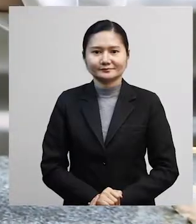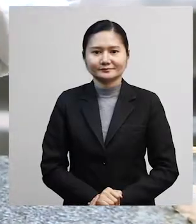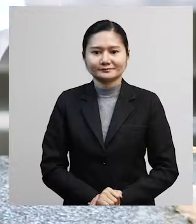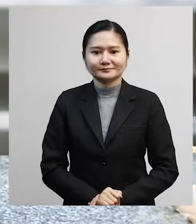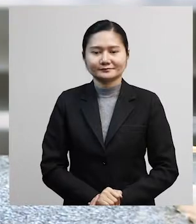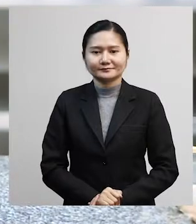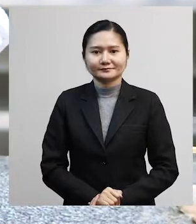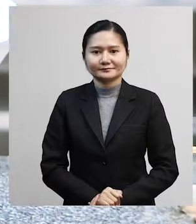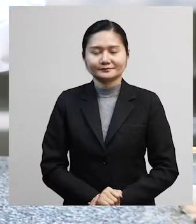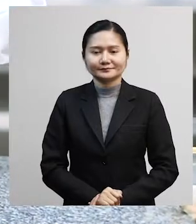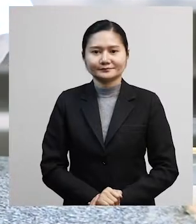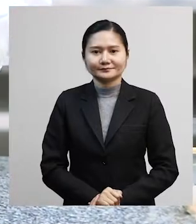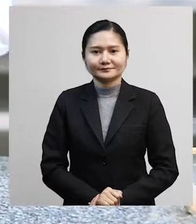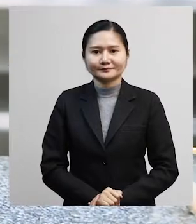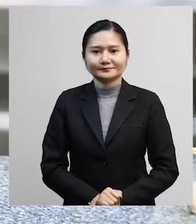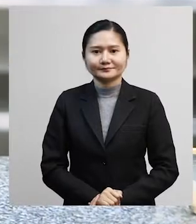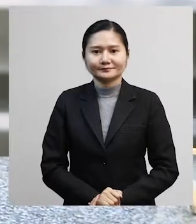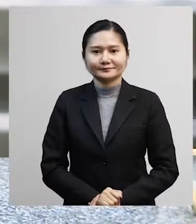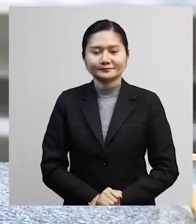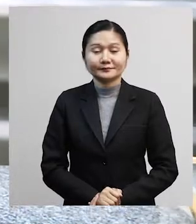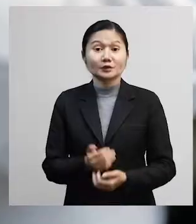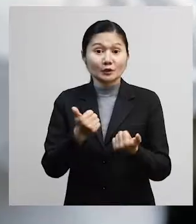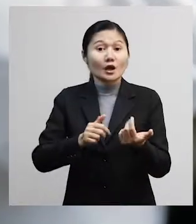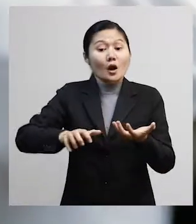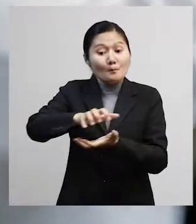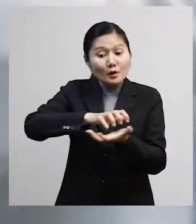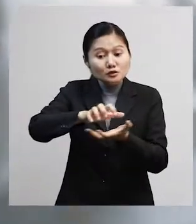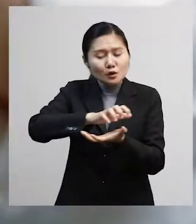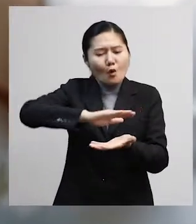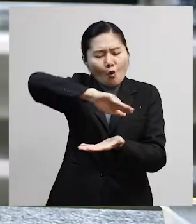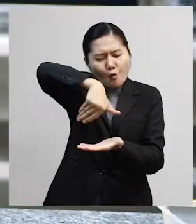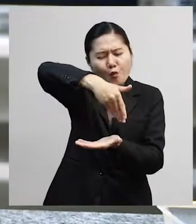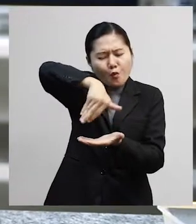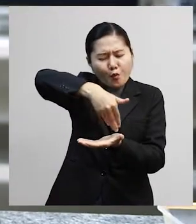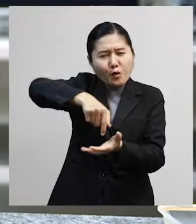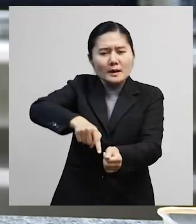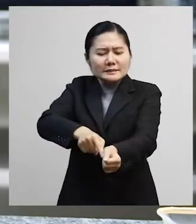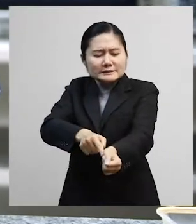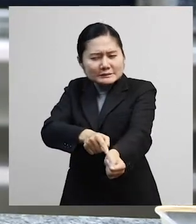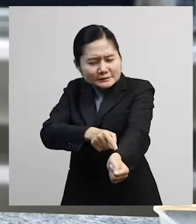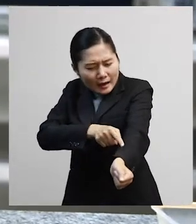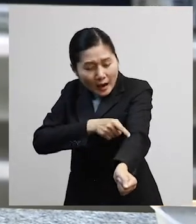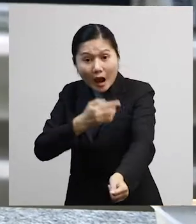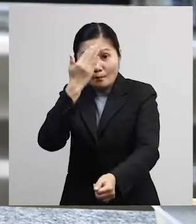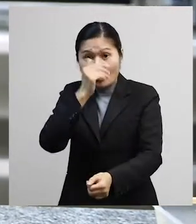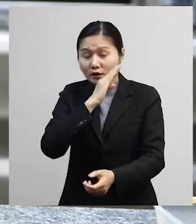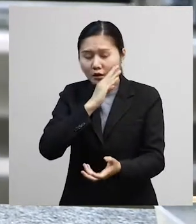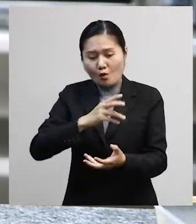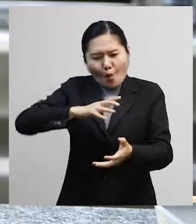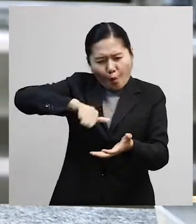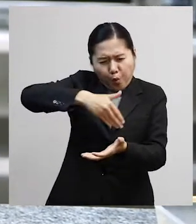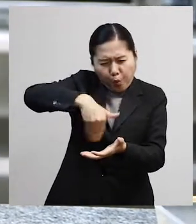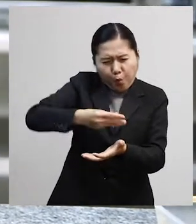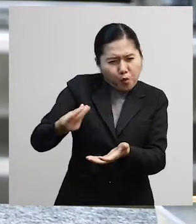เราจะนำกลับไปผสมคราวนี้นะคะเราจะตีผสมด้วยความเร็วต่ำนะคะเพราะว่าถ้าเราใช้ความเร็วสูงเกินไปเนี่ยผงแป้งก็